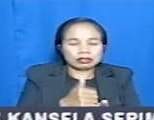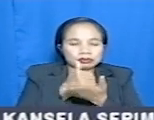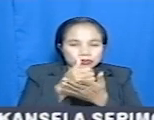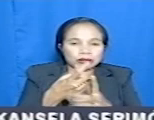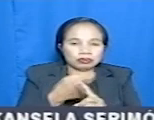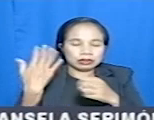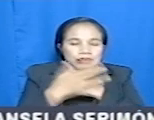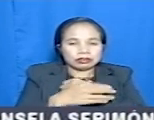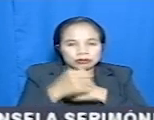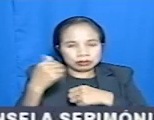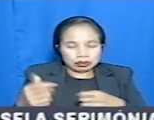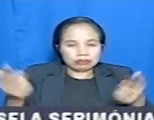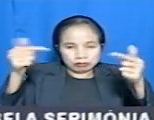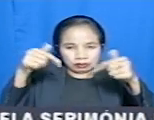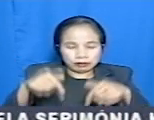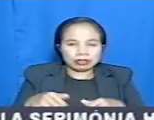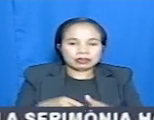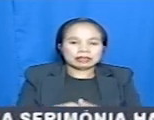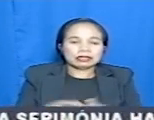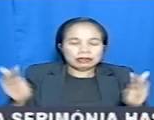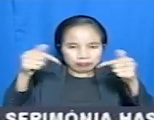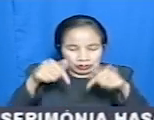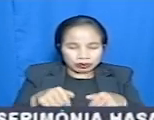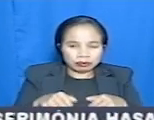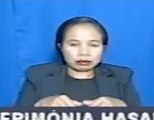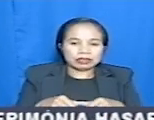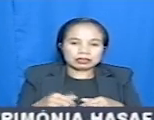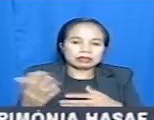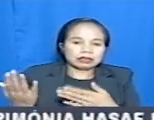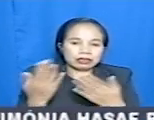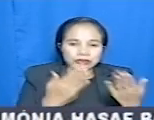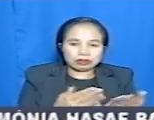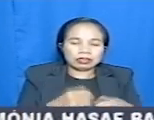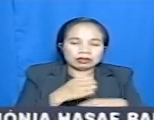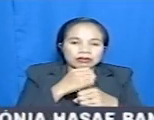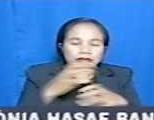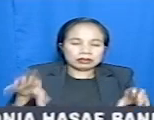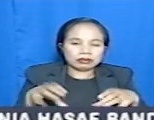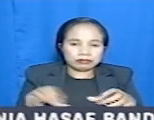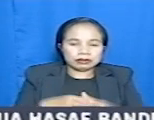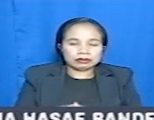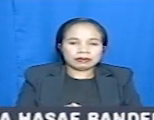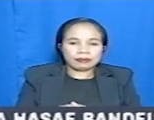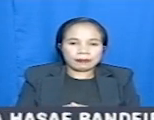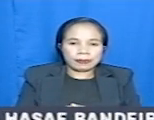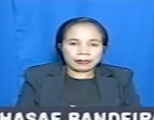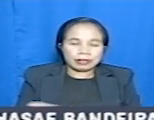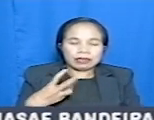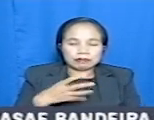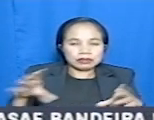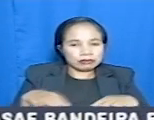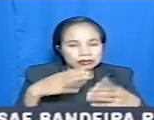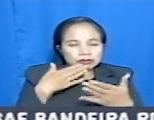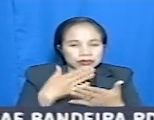sirai liur sirai liur main pronto mayona sirai dispaisi ida karua main ini para laos sirwis. So itu ini dia makbeli kita alam sirwis dia